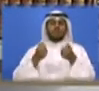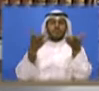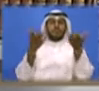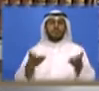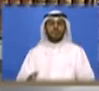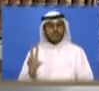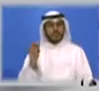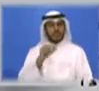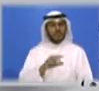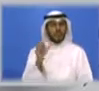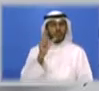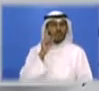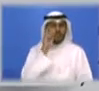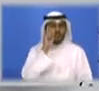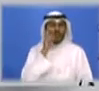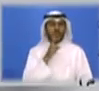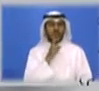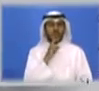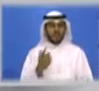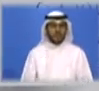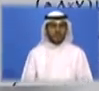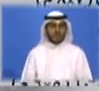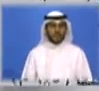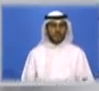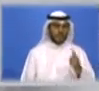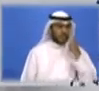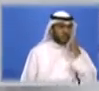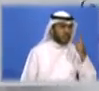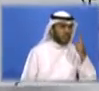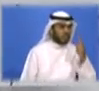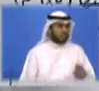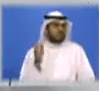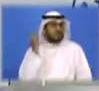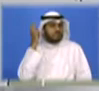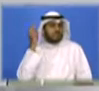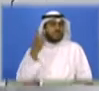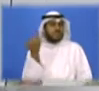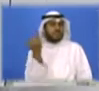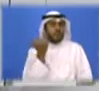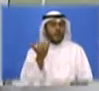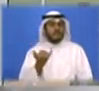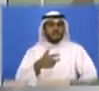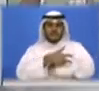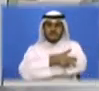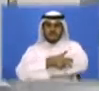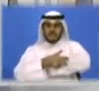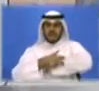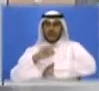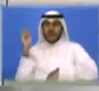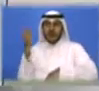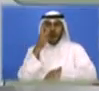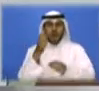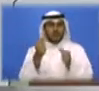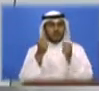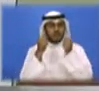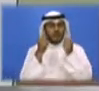الناس مبادئ الإسلام. المشاريع الخيرية تتنوع بتنوع حاجة البلدان الفقيرة في العالم، فمنها